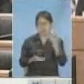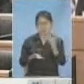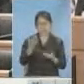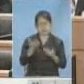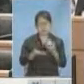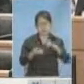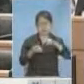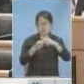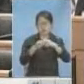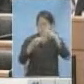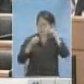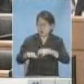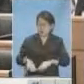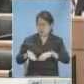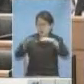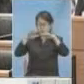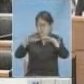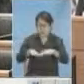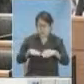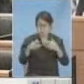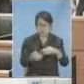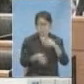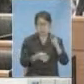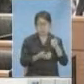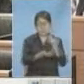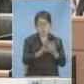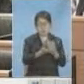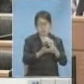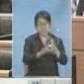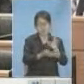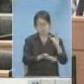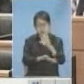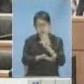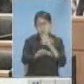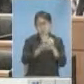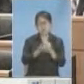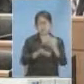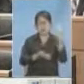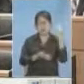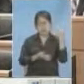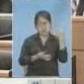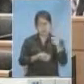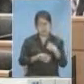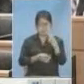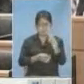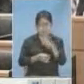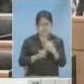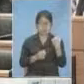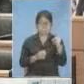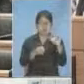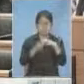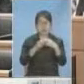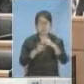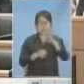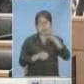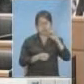ดอย่างนี้เป็นต้นนะครับที่ผ่านมาเนี่ยผมเคยพบมาแล้วด้วยซ้ำถูกการร้องเรียนมาในเรื่องของกรม